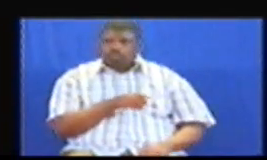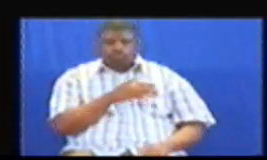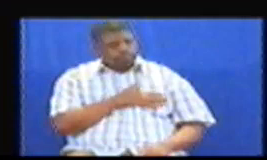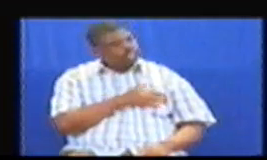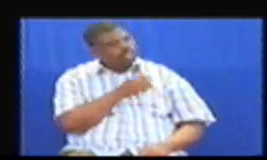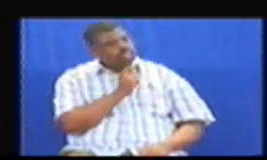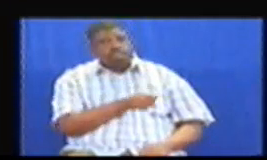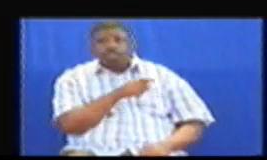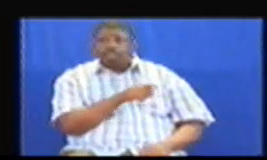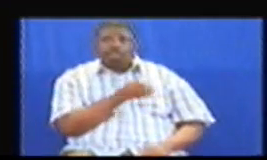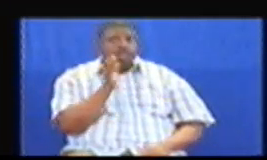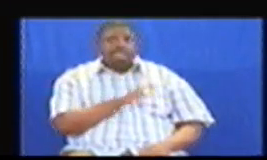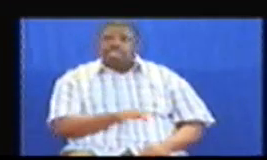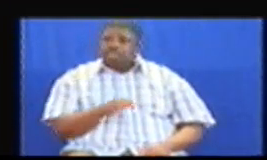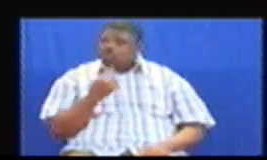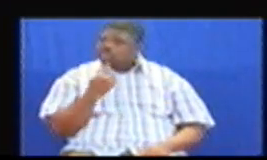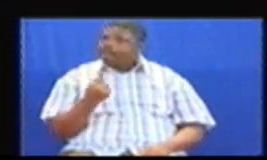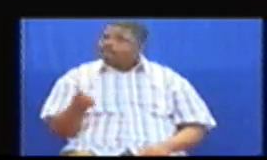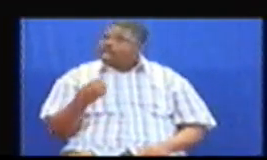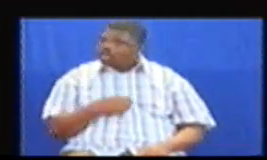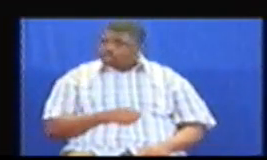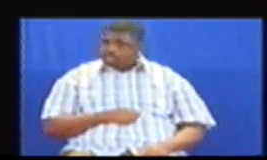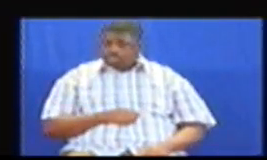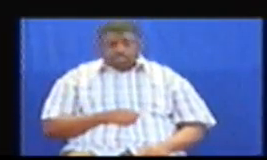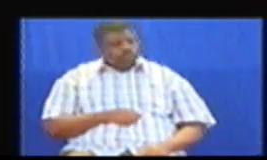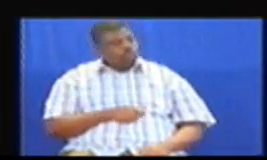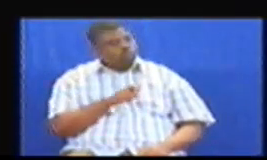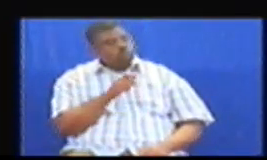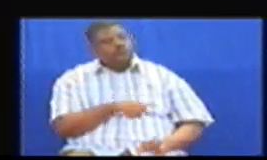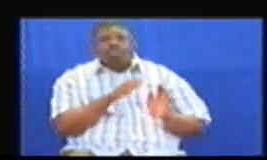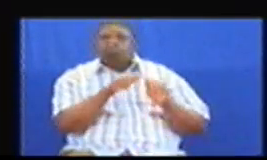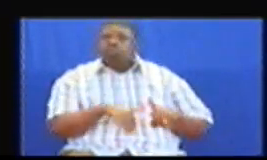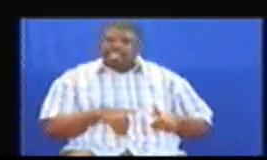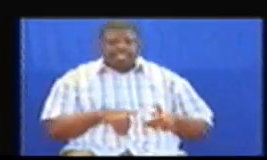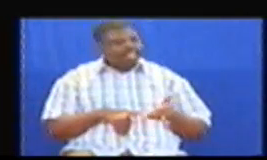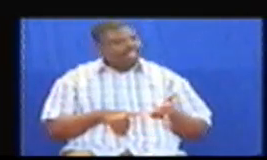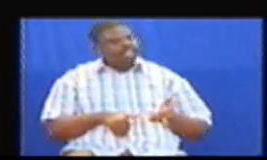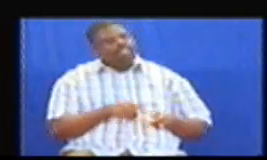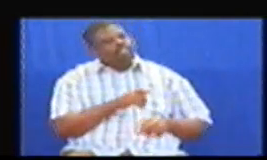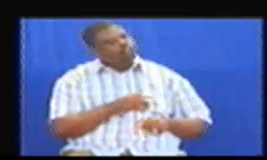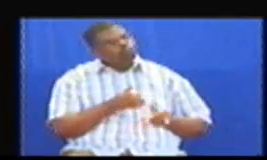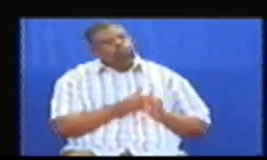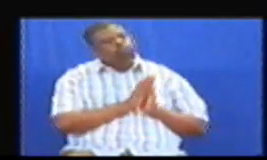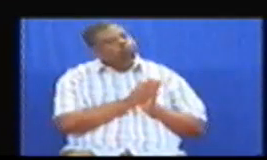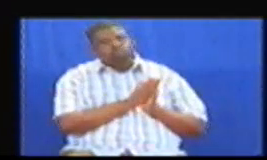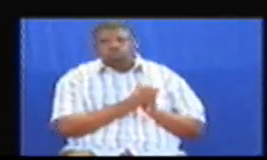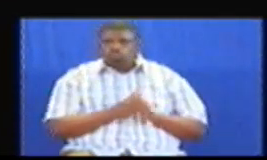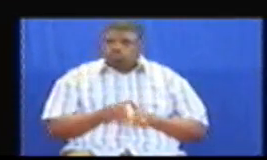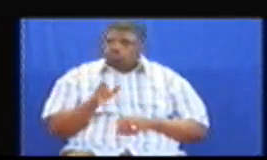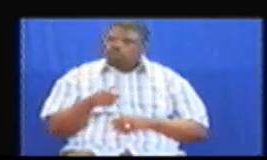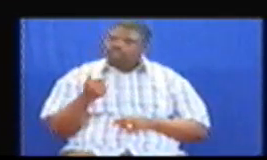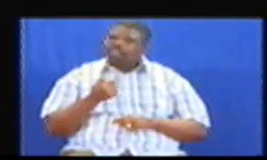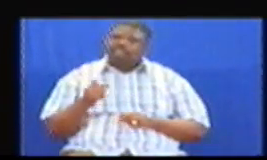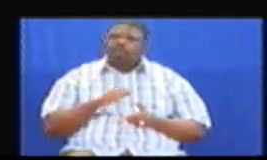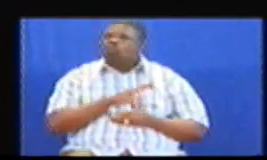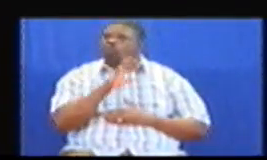Mheshimiwa Speaker nimalizie kwa kusema kwamba waheshimiwa wabunge tuwe na shukurani, na waheshimiwa wa Tanzania